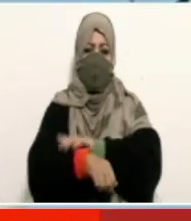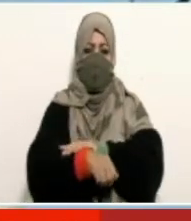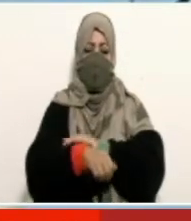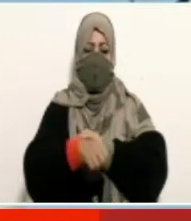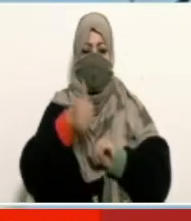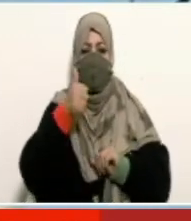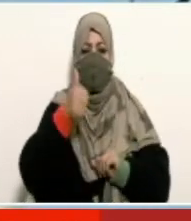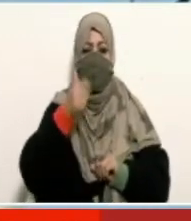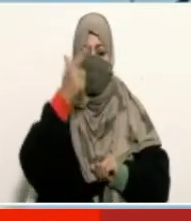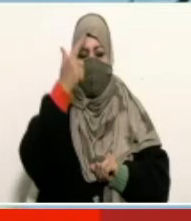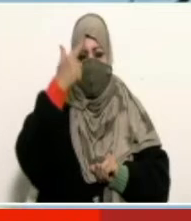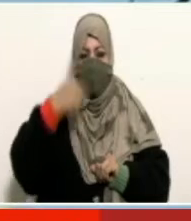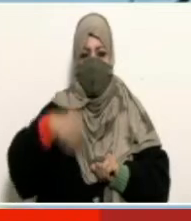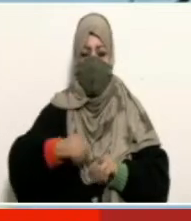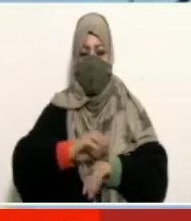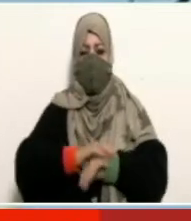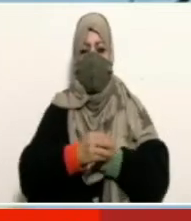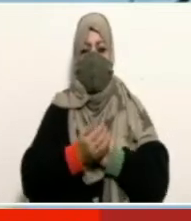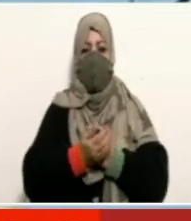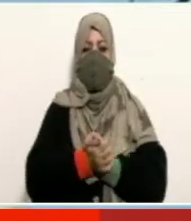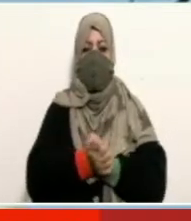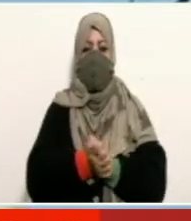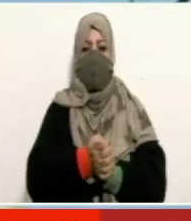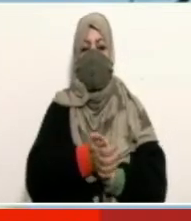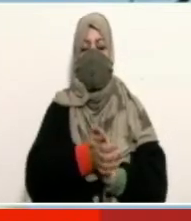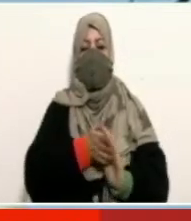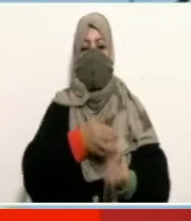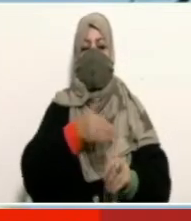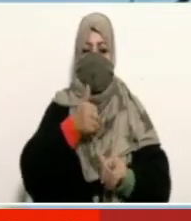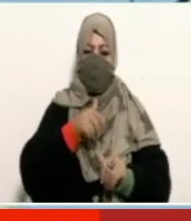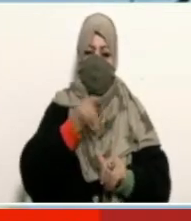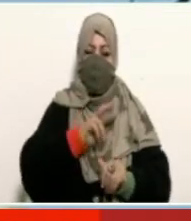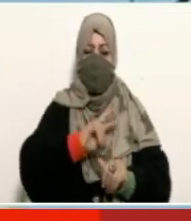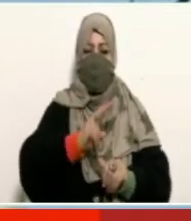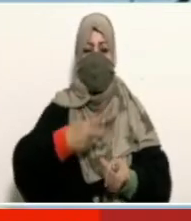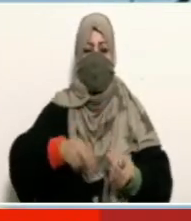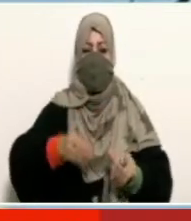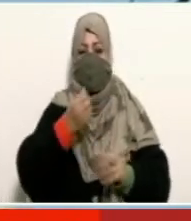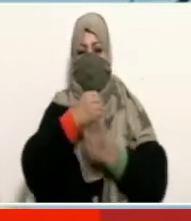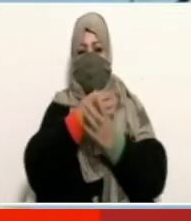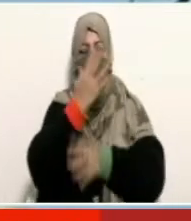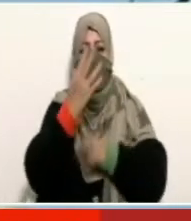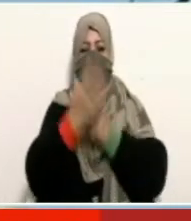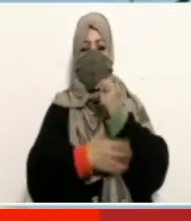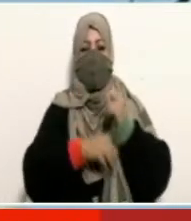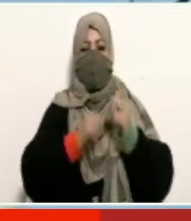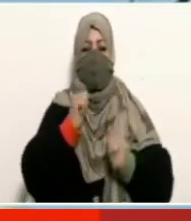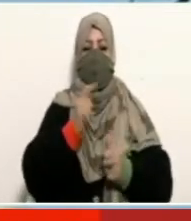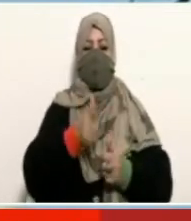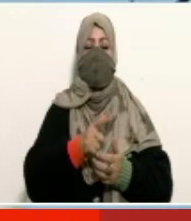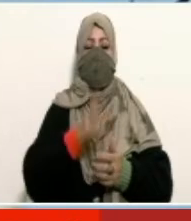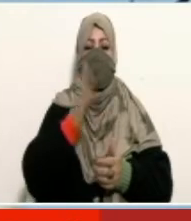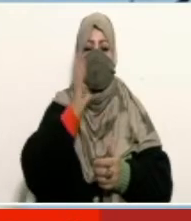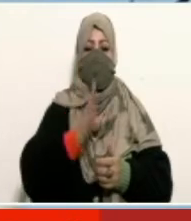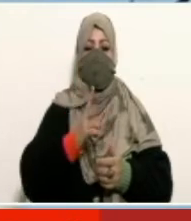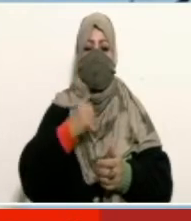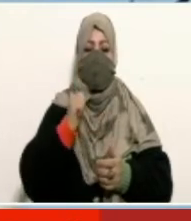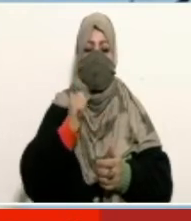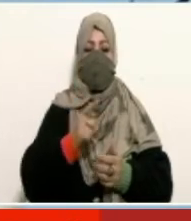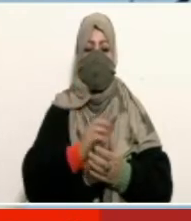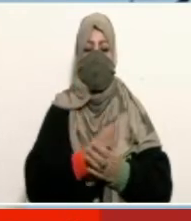فمذاكيره فيتوضأ ثم وضوءه للصلاة إلى أن يغسل رجليه ثم